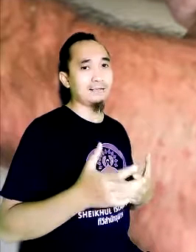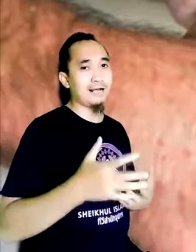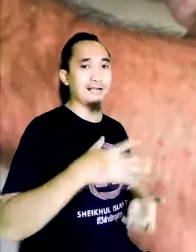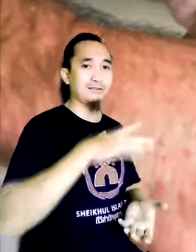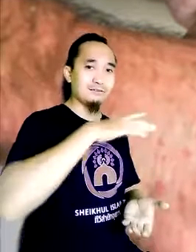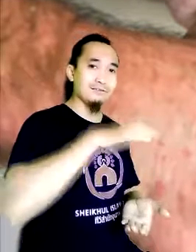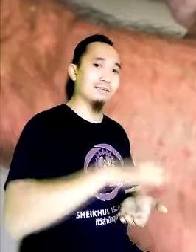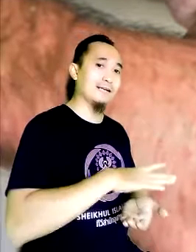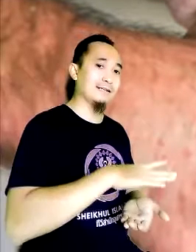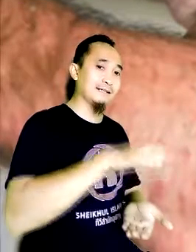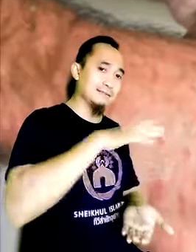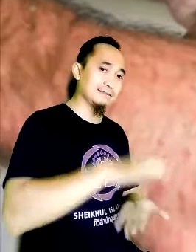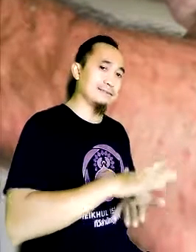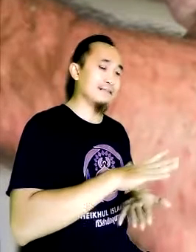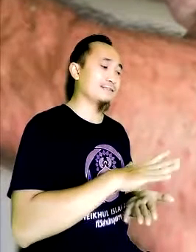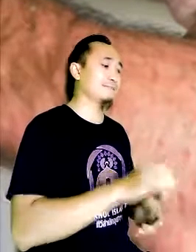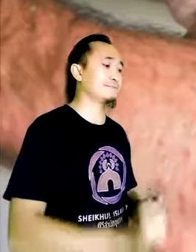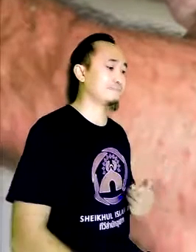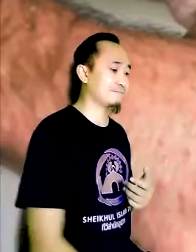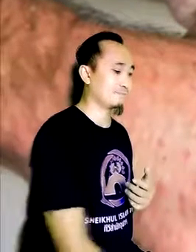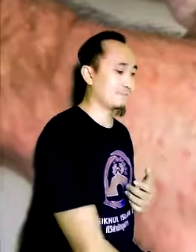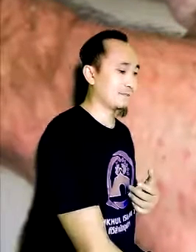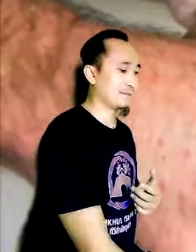tekanan atau dorongan ya.